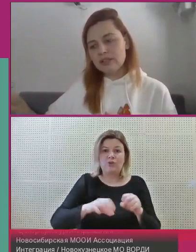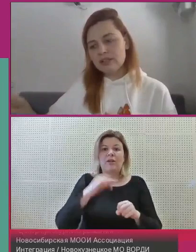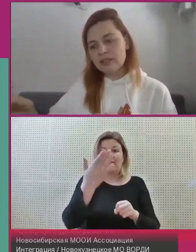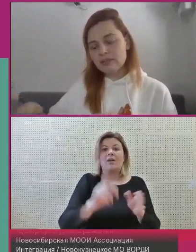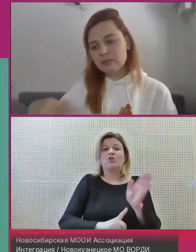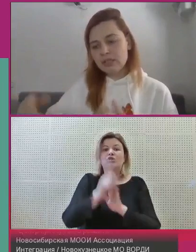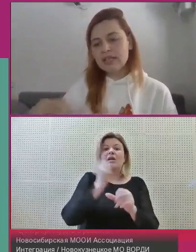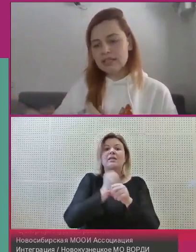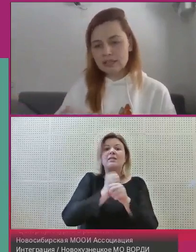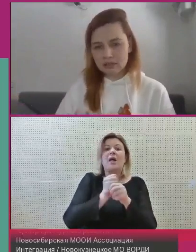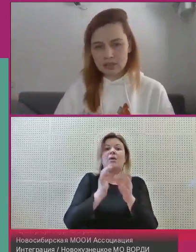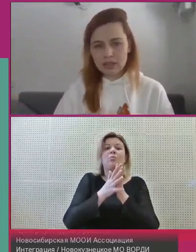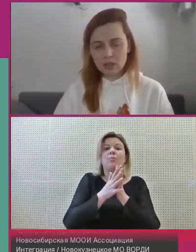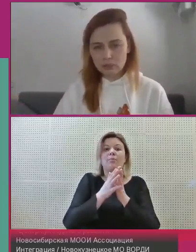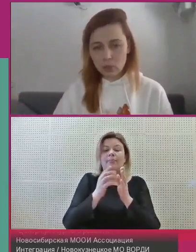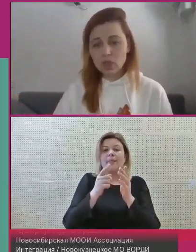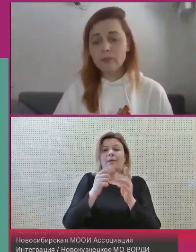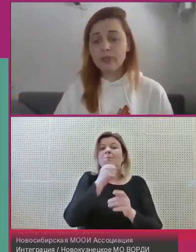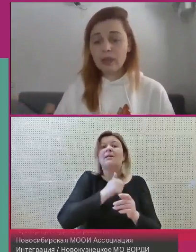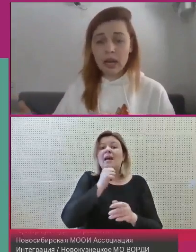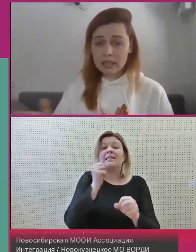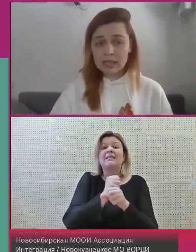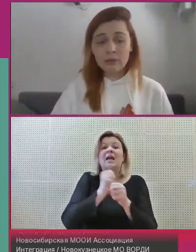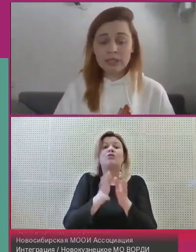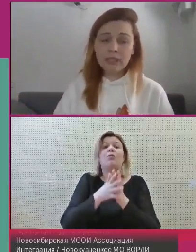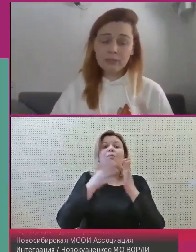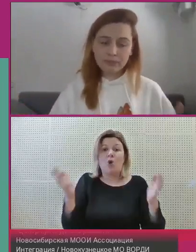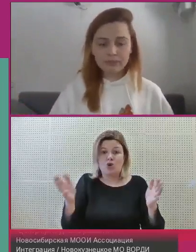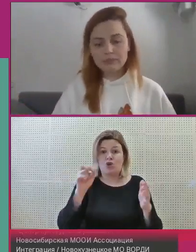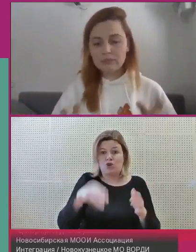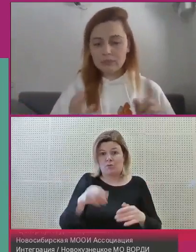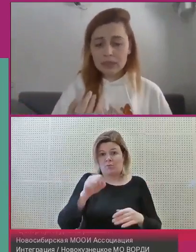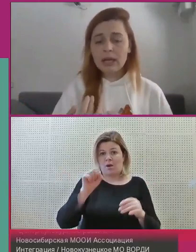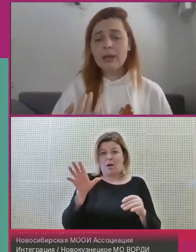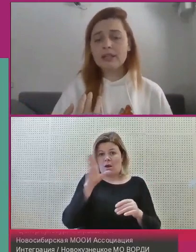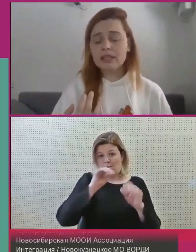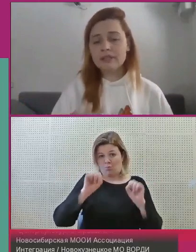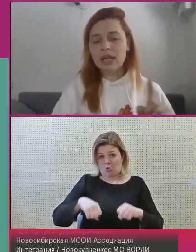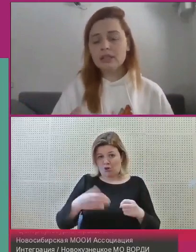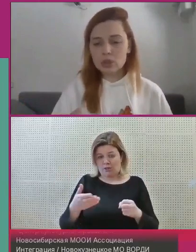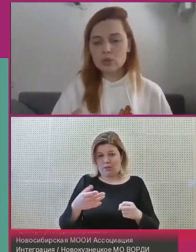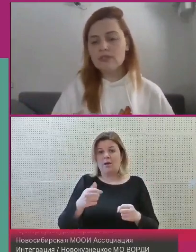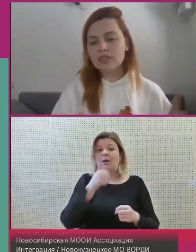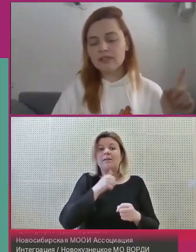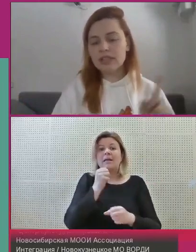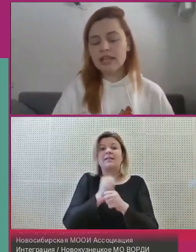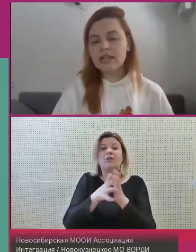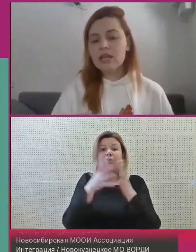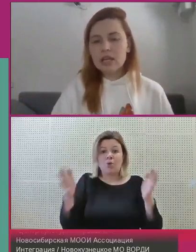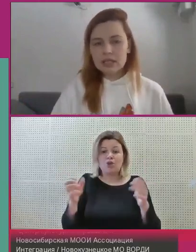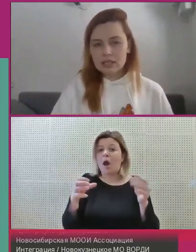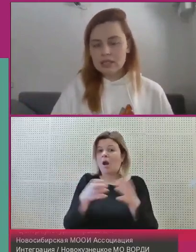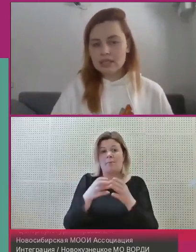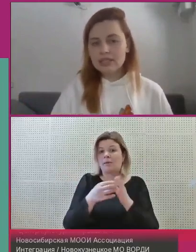деле. Пытаетесь сделать больше, а на самом деле команды не хватает, ресурсов не